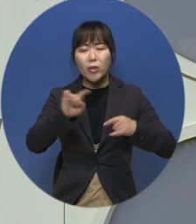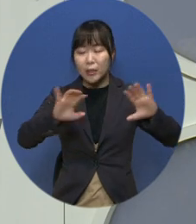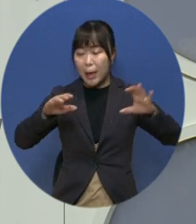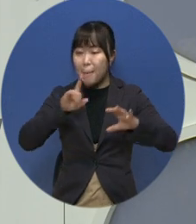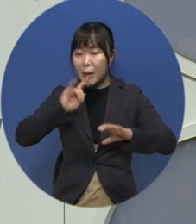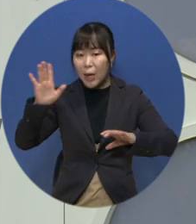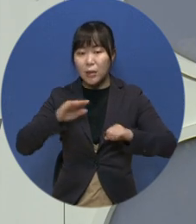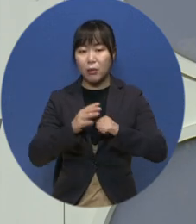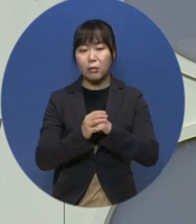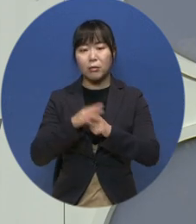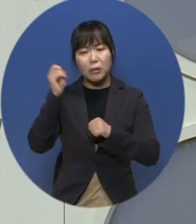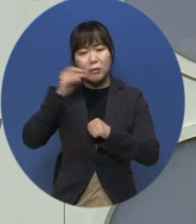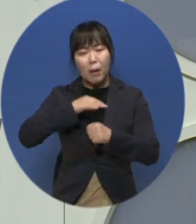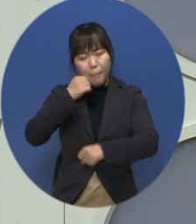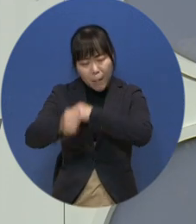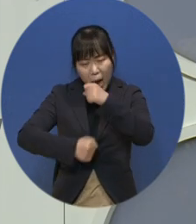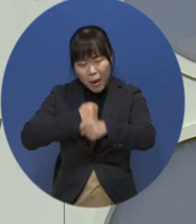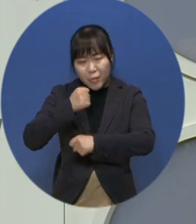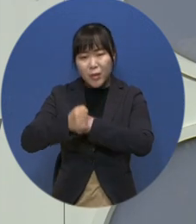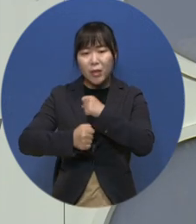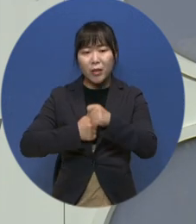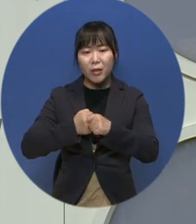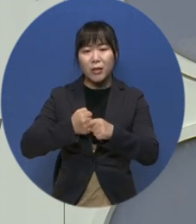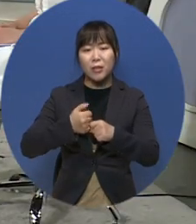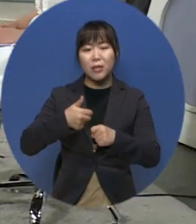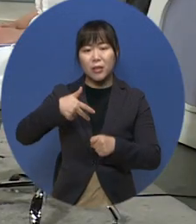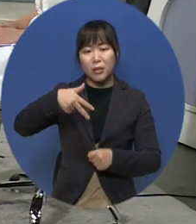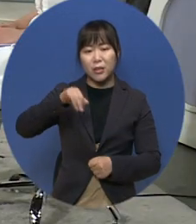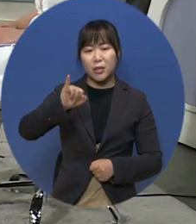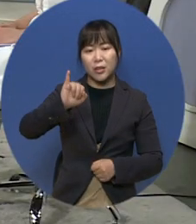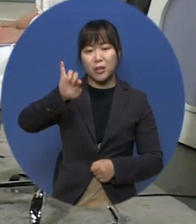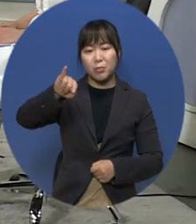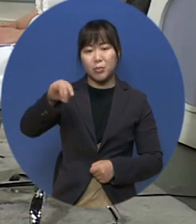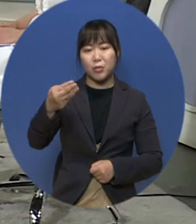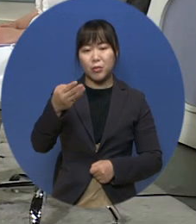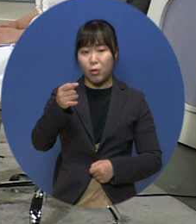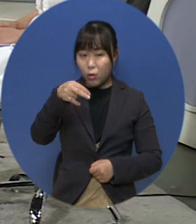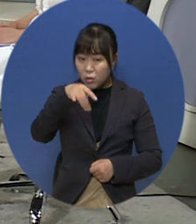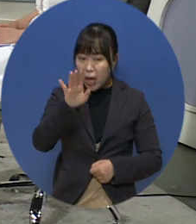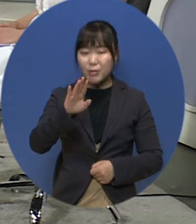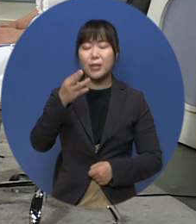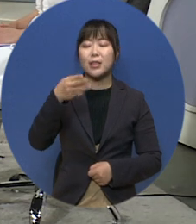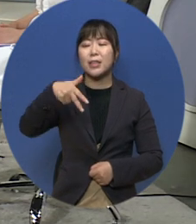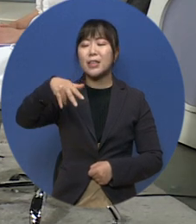그 작가가 자기 마음대로 쓰는 거죠. 지블로시? 네, 지블리시. 지블리시. 네.